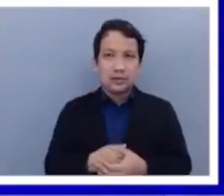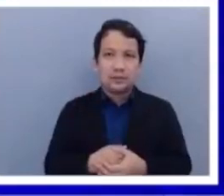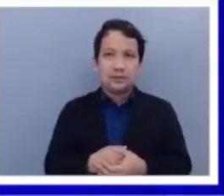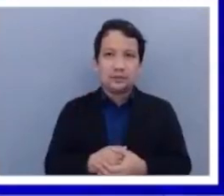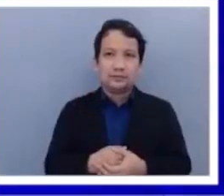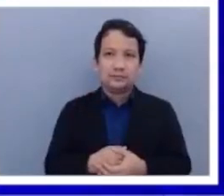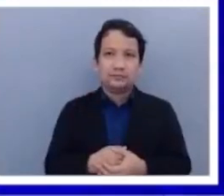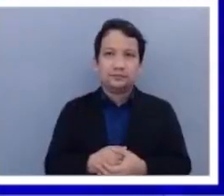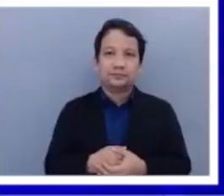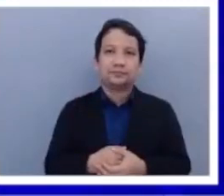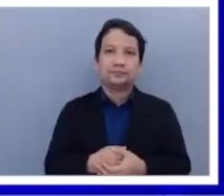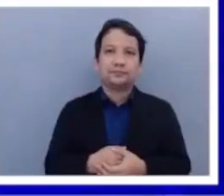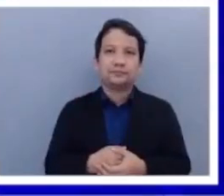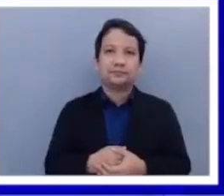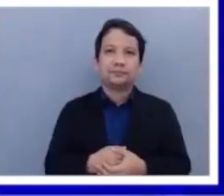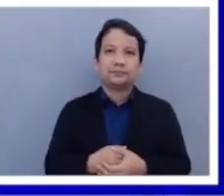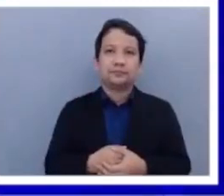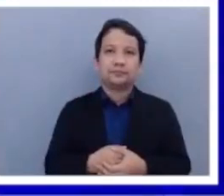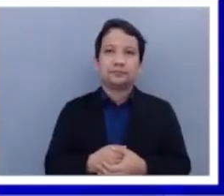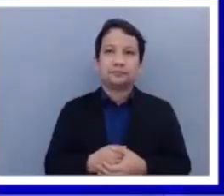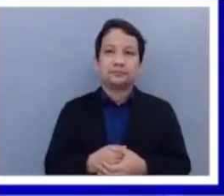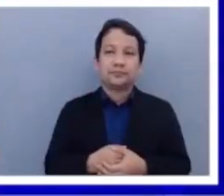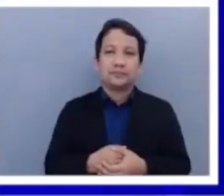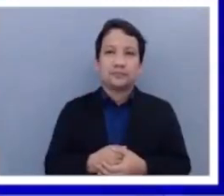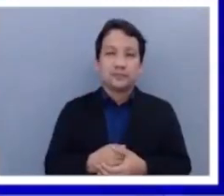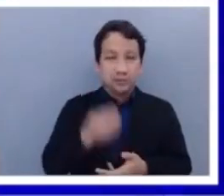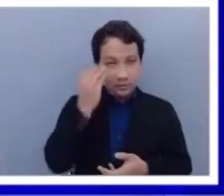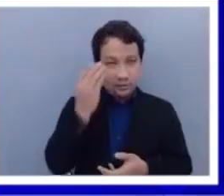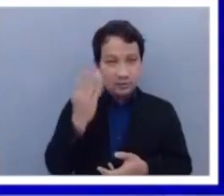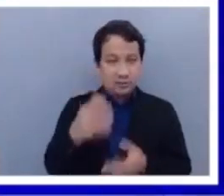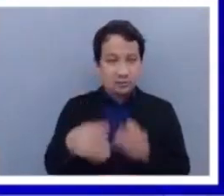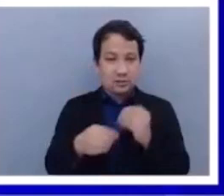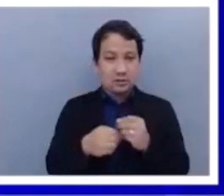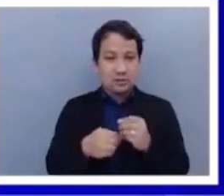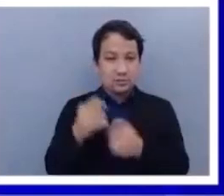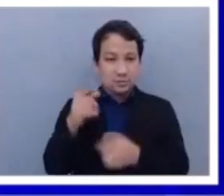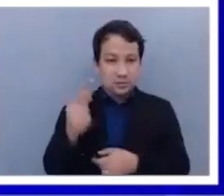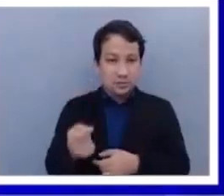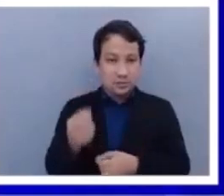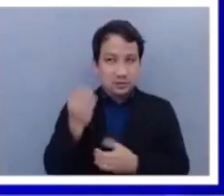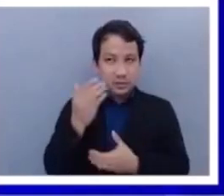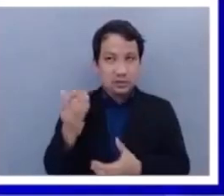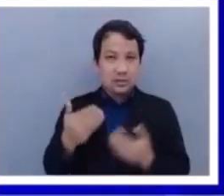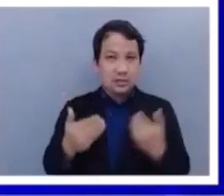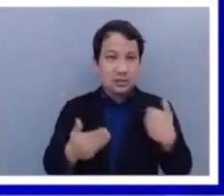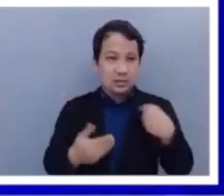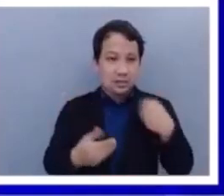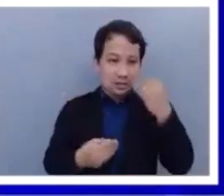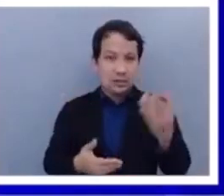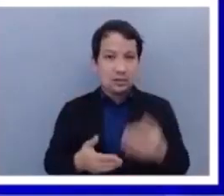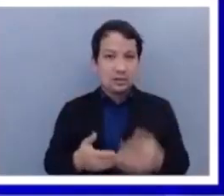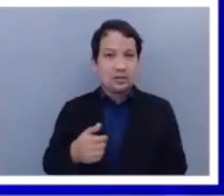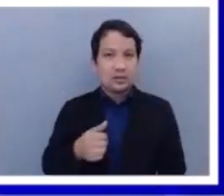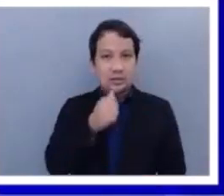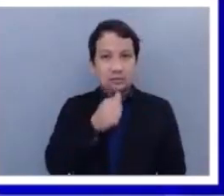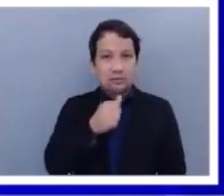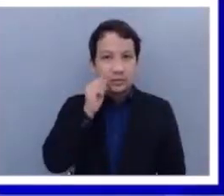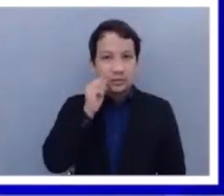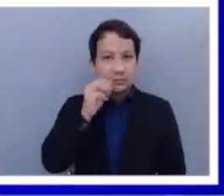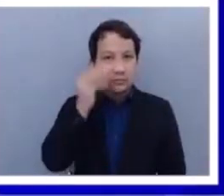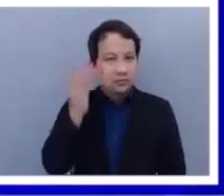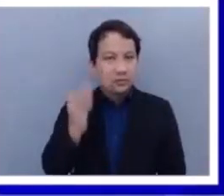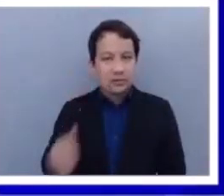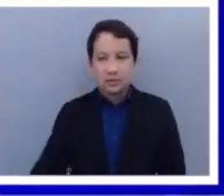sa impact of intervention, no, hindi kami nakakakuha ng hindi